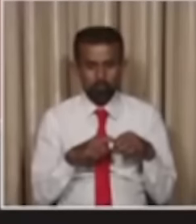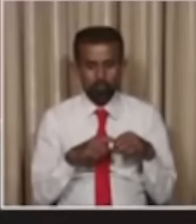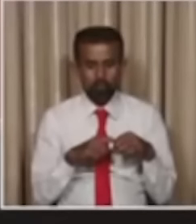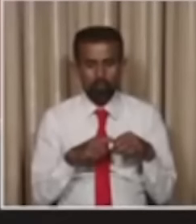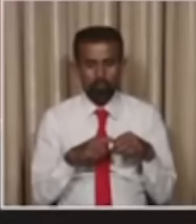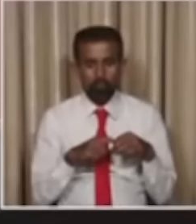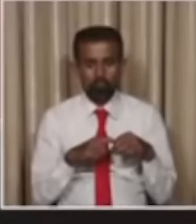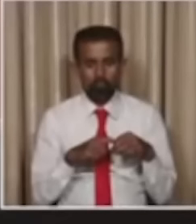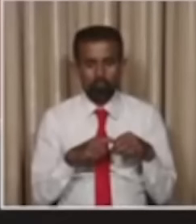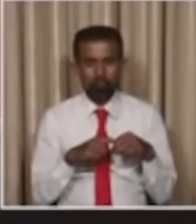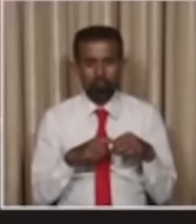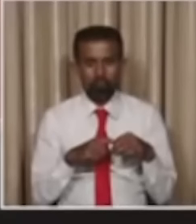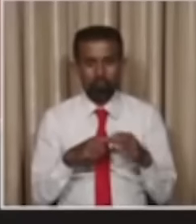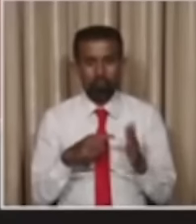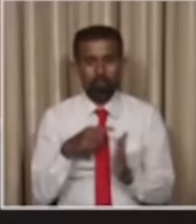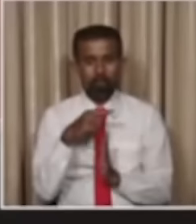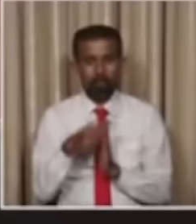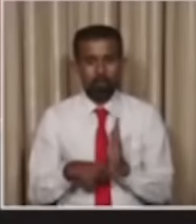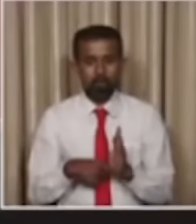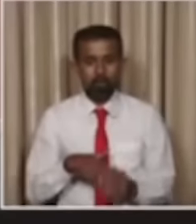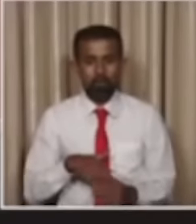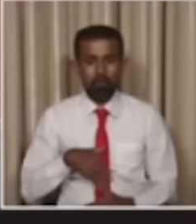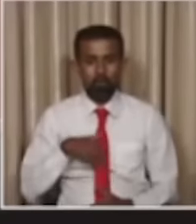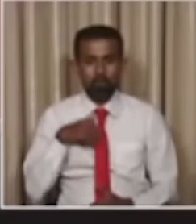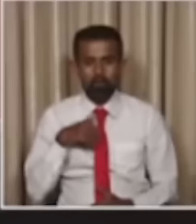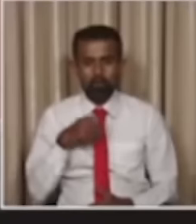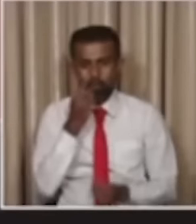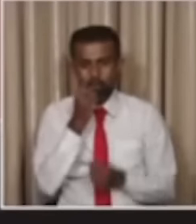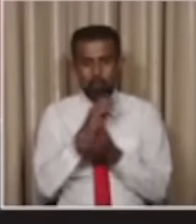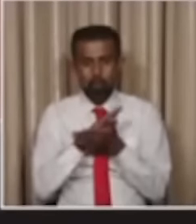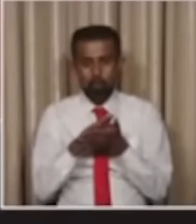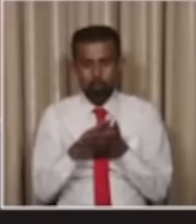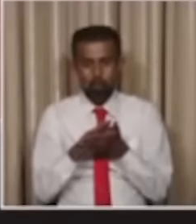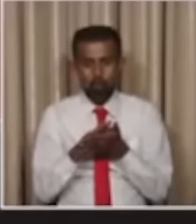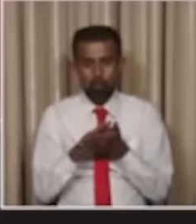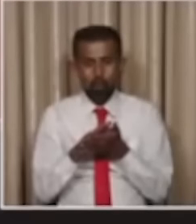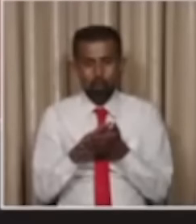දැන් ලංකාවේ ප්‍රධාන හෝටල්වල